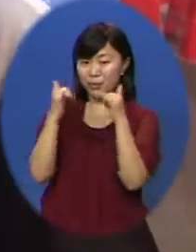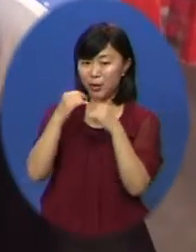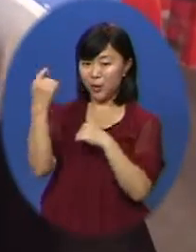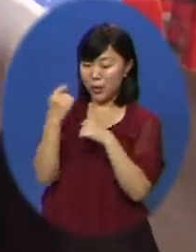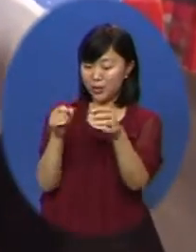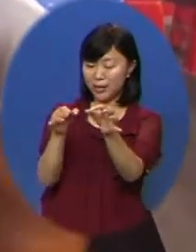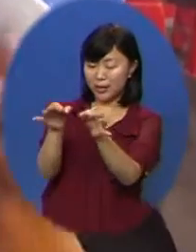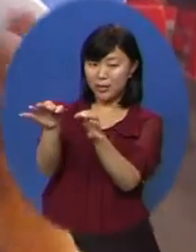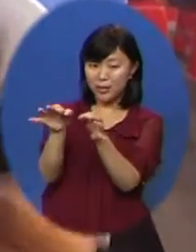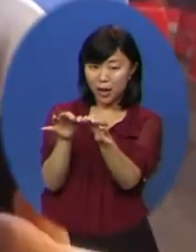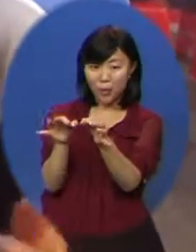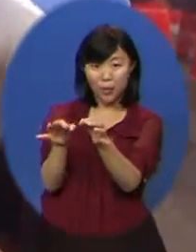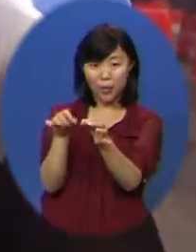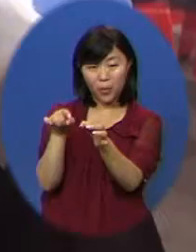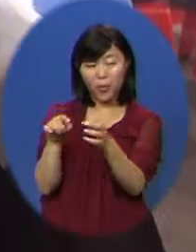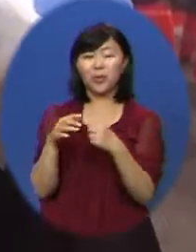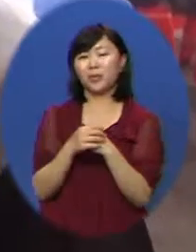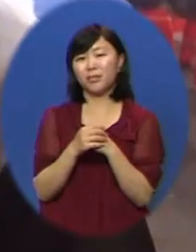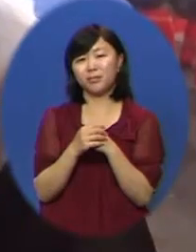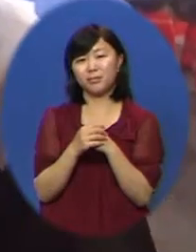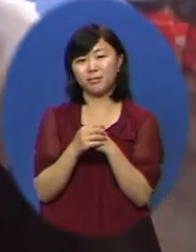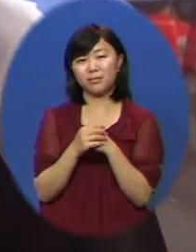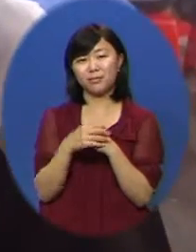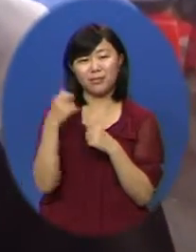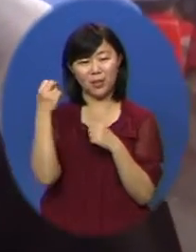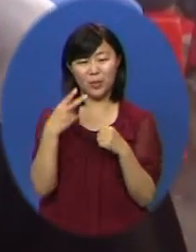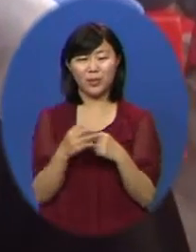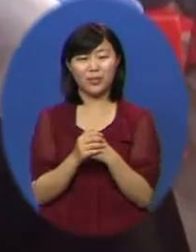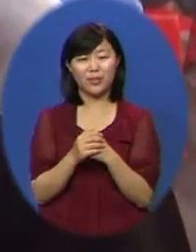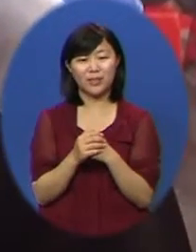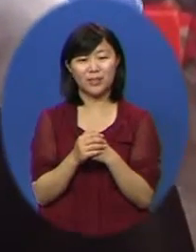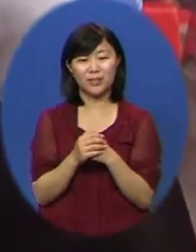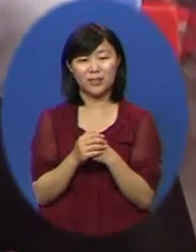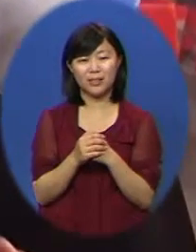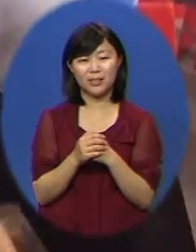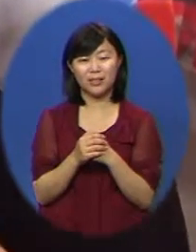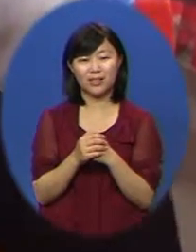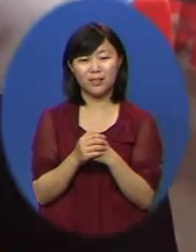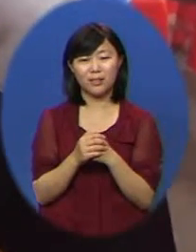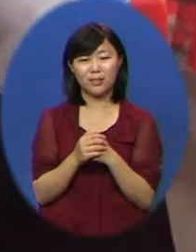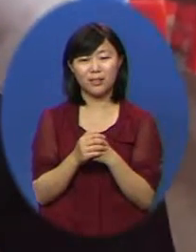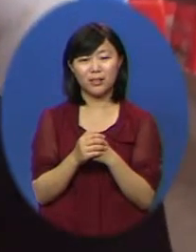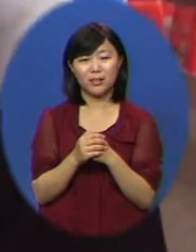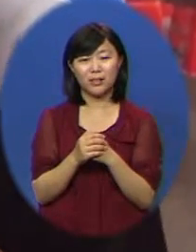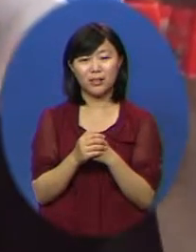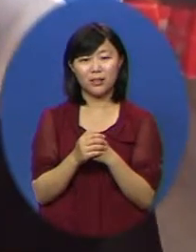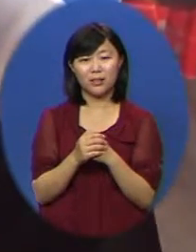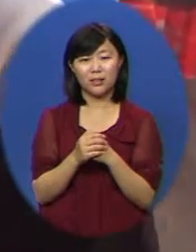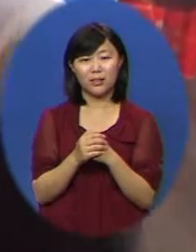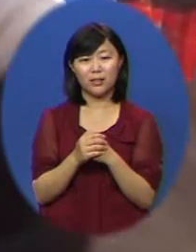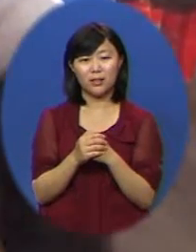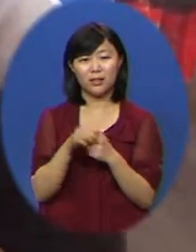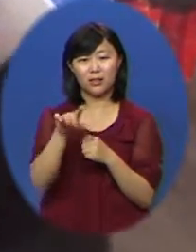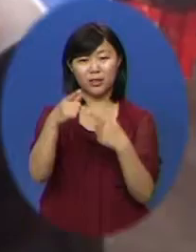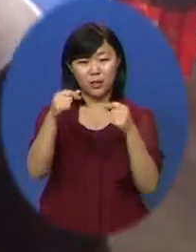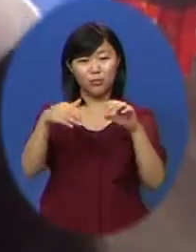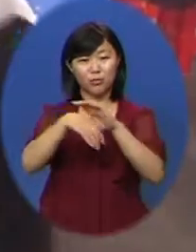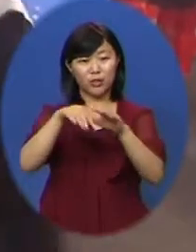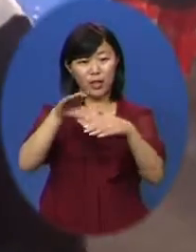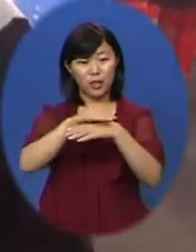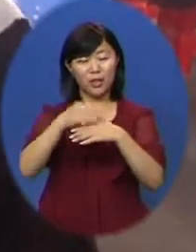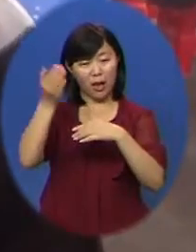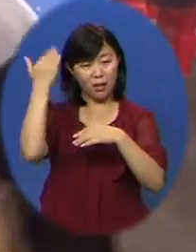사람들이 와가지고 장사하고 그리고 또 이제 그 이런 문화가